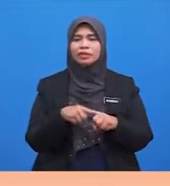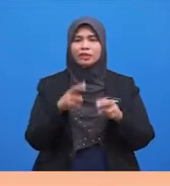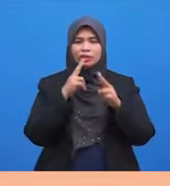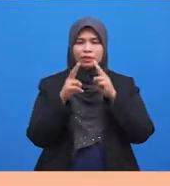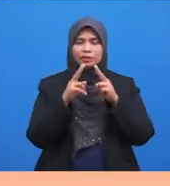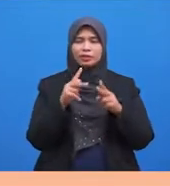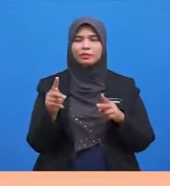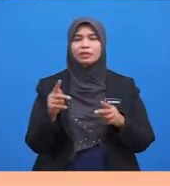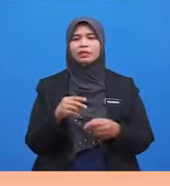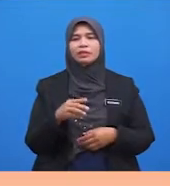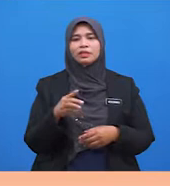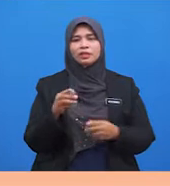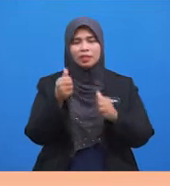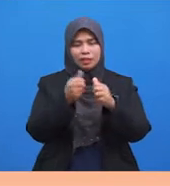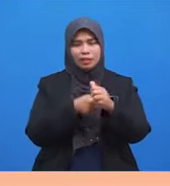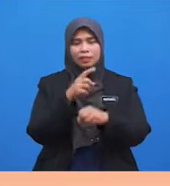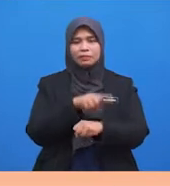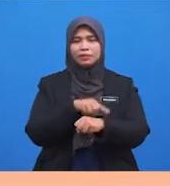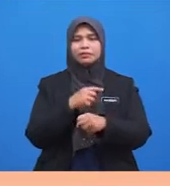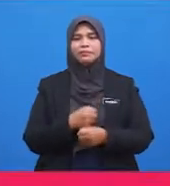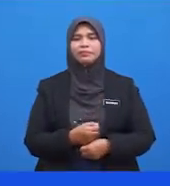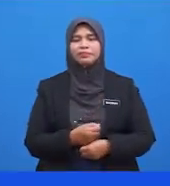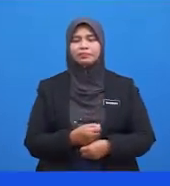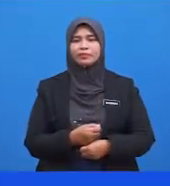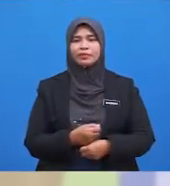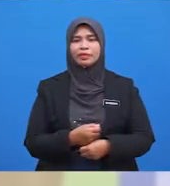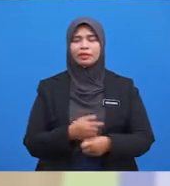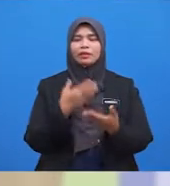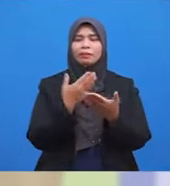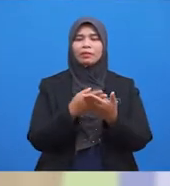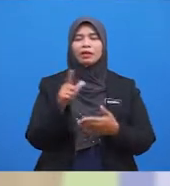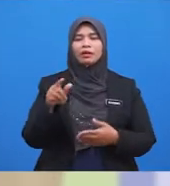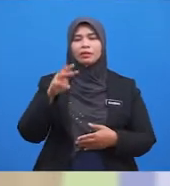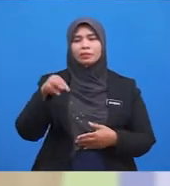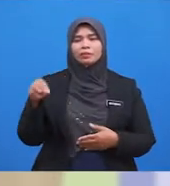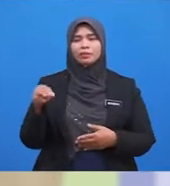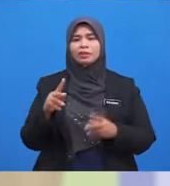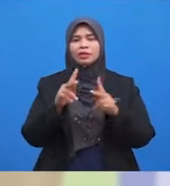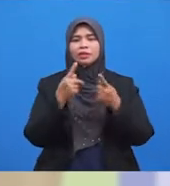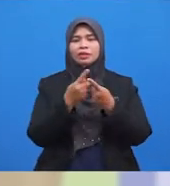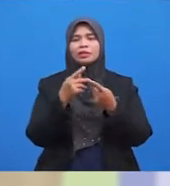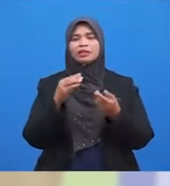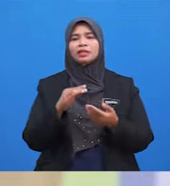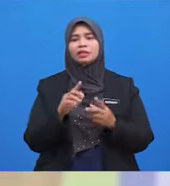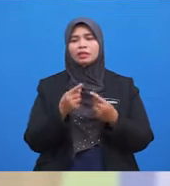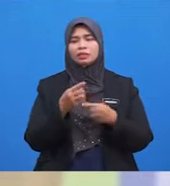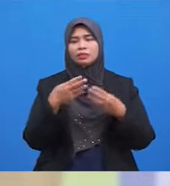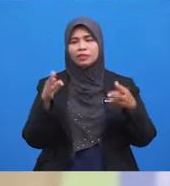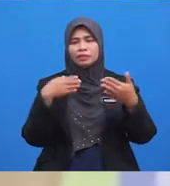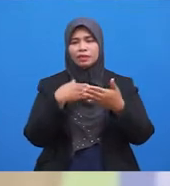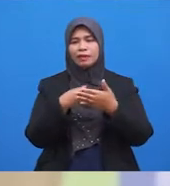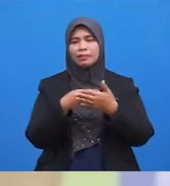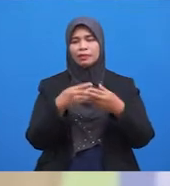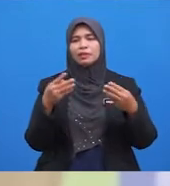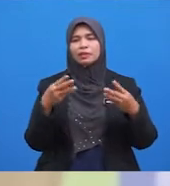diucapkan setiap masa. Baiklah murid-murid, kelas kita telah sampai ke